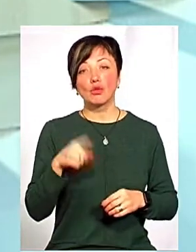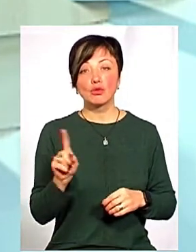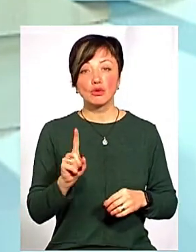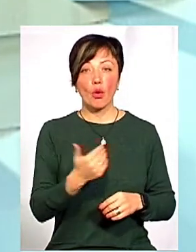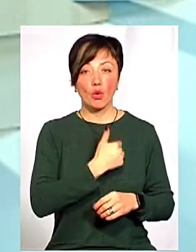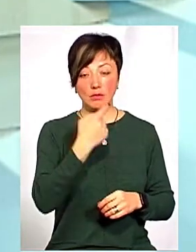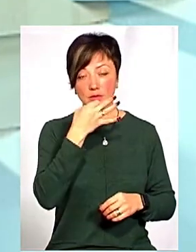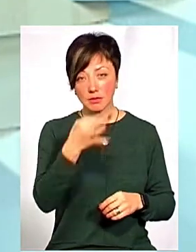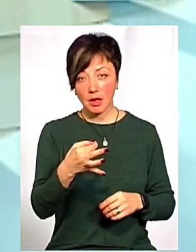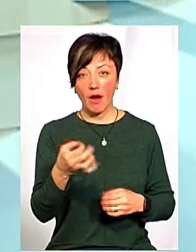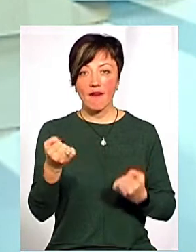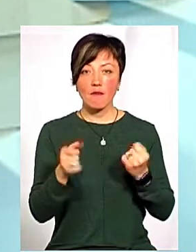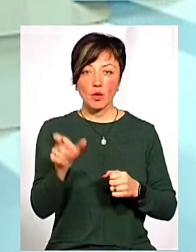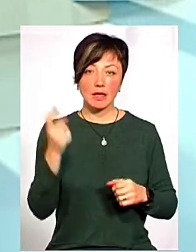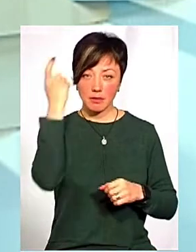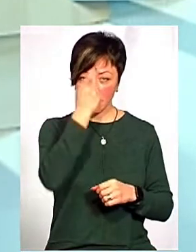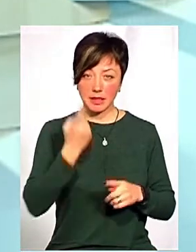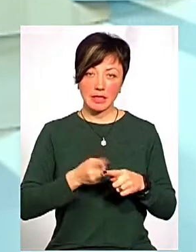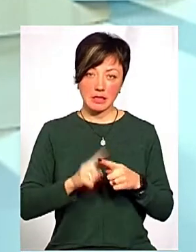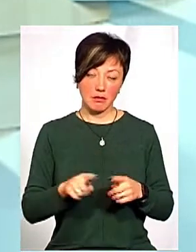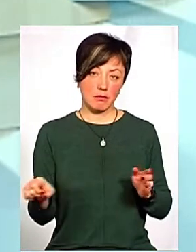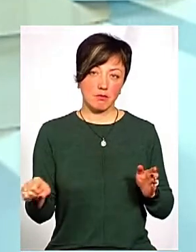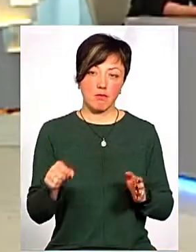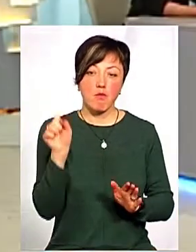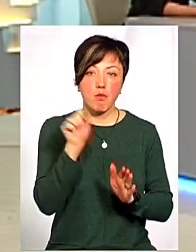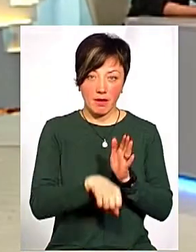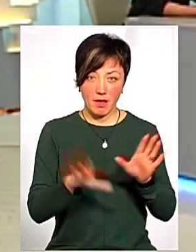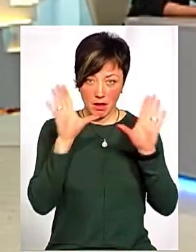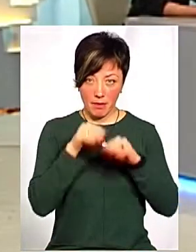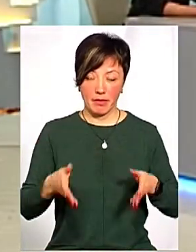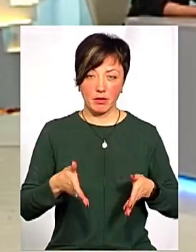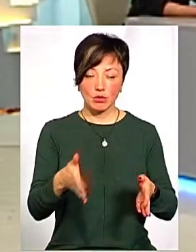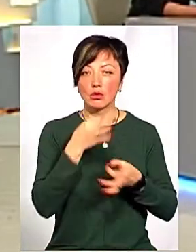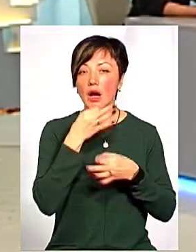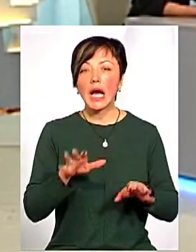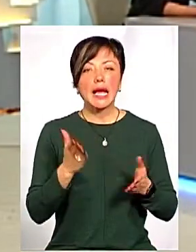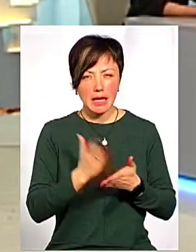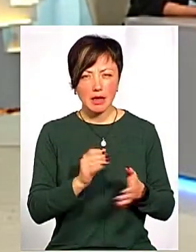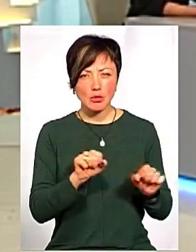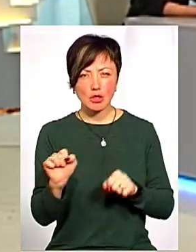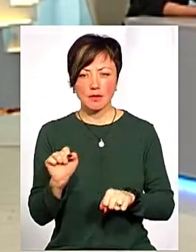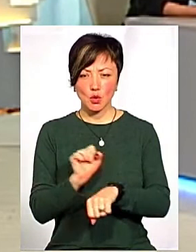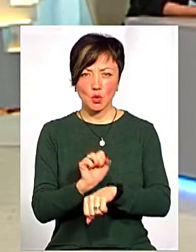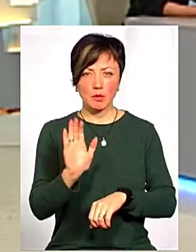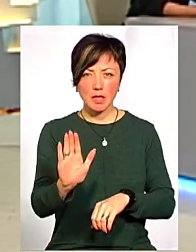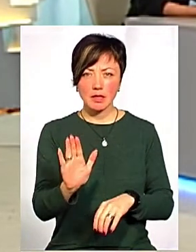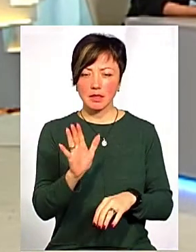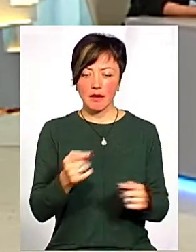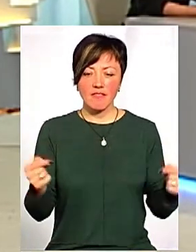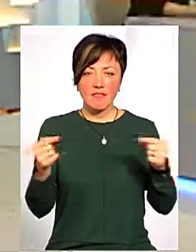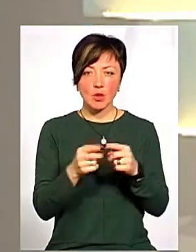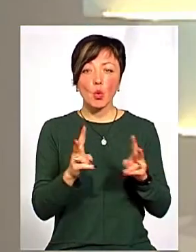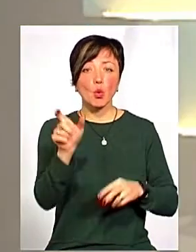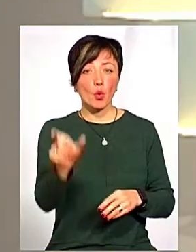що хочеться зазначити те, що водій на підпитку – це вже потенційний вбивця. Тому, а що... скажіть, чи є можливість, от зупинивши, одразу